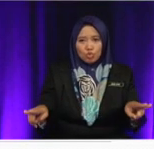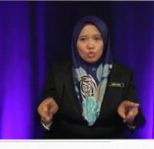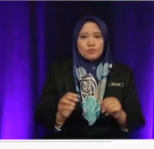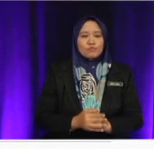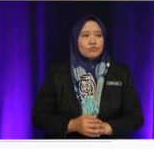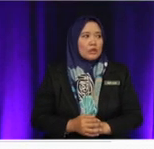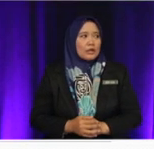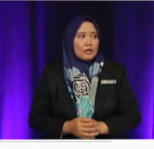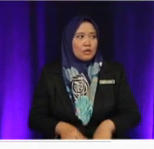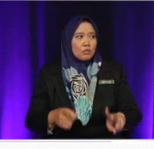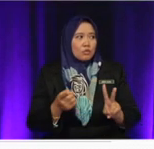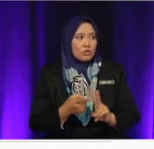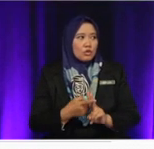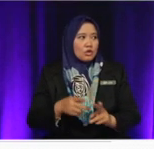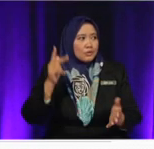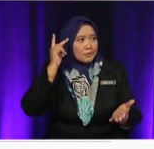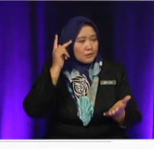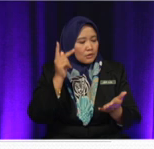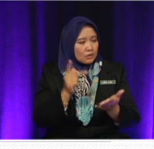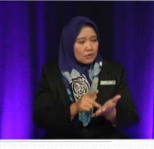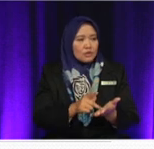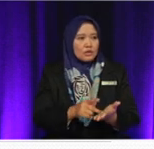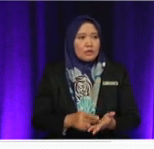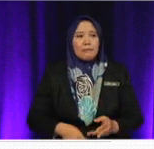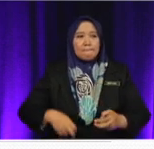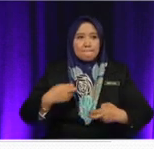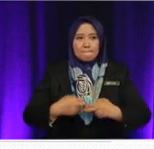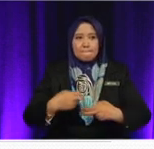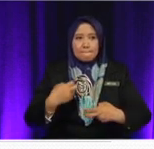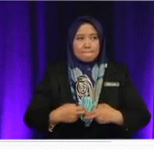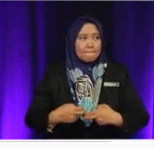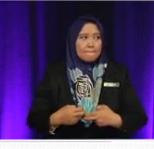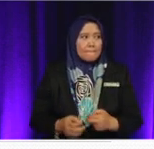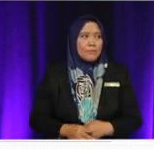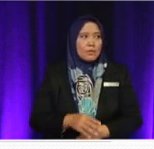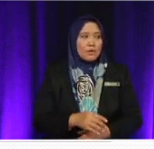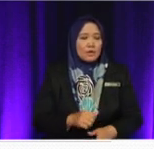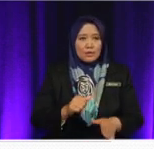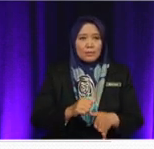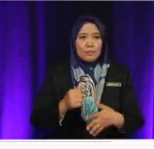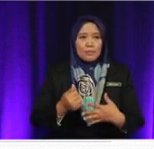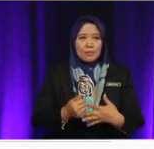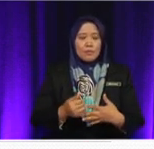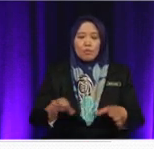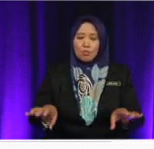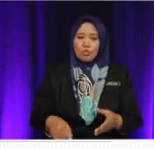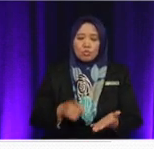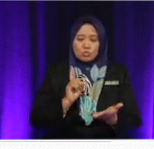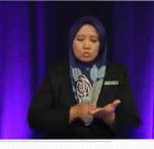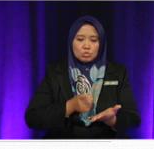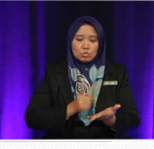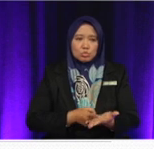melalui kajian punca masalah dan mengadakan perbincangan dengan pihak terlibat langsung atau tak